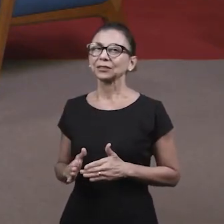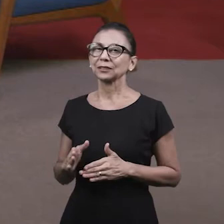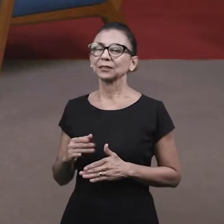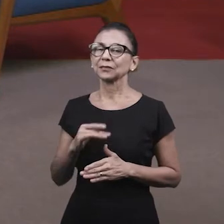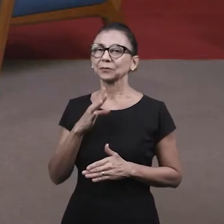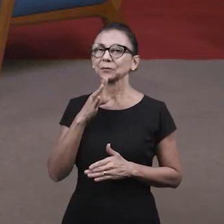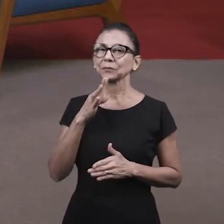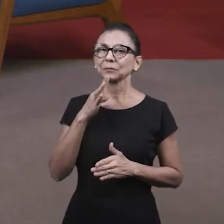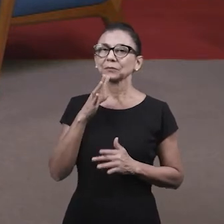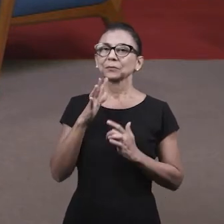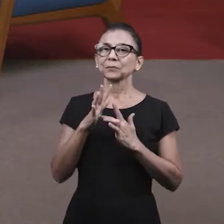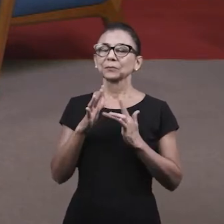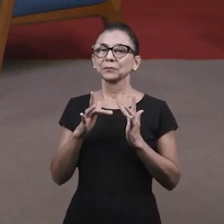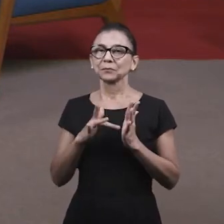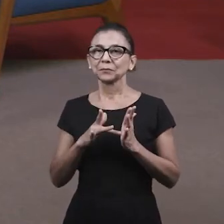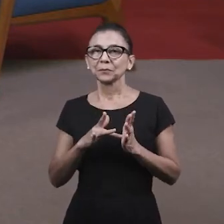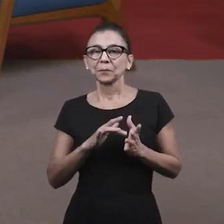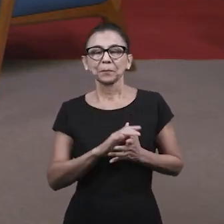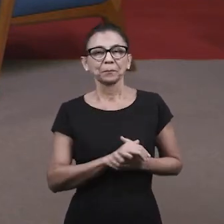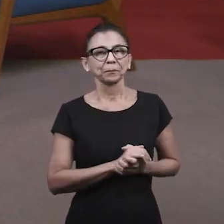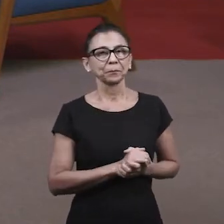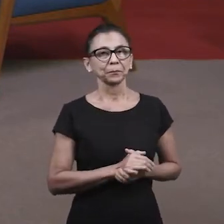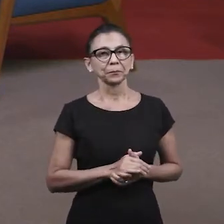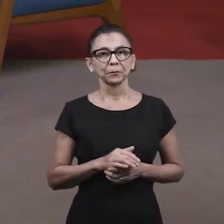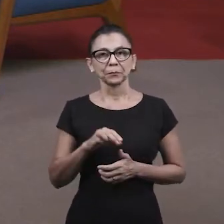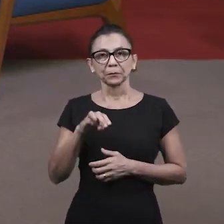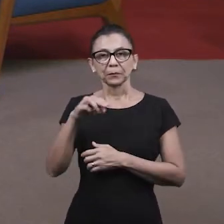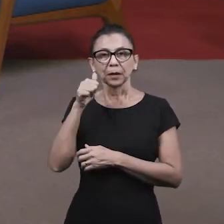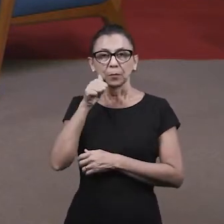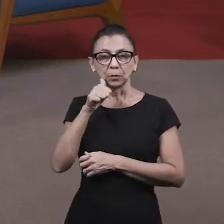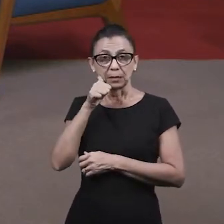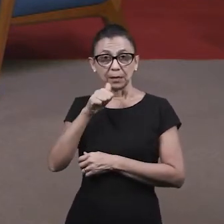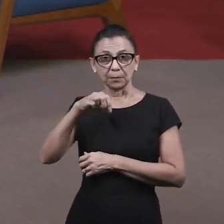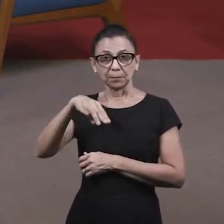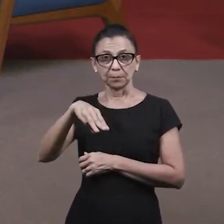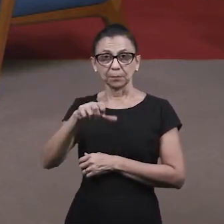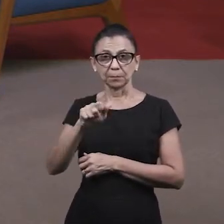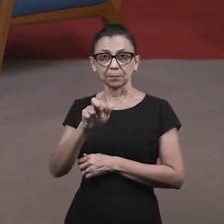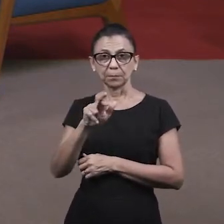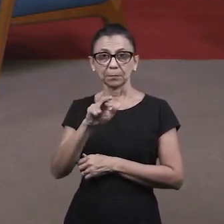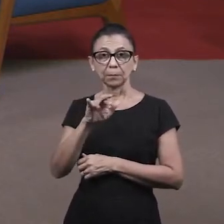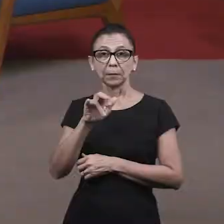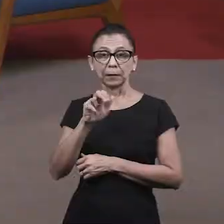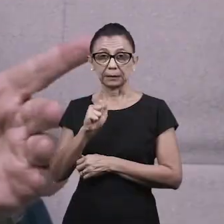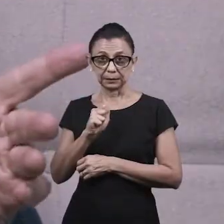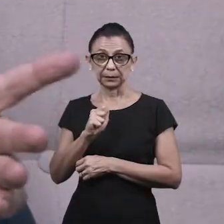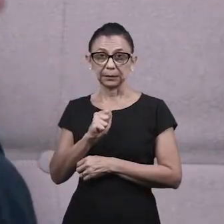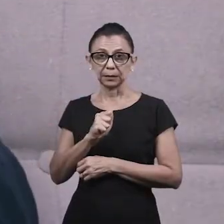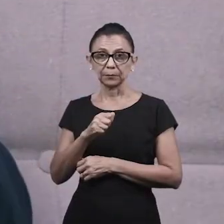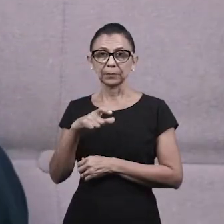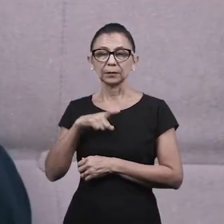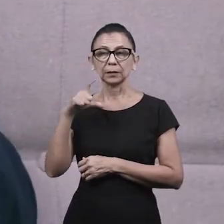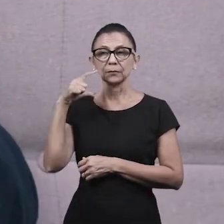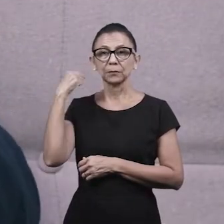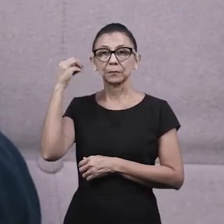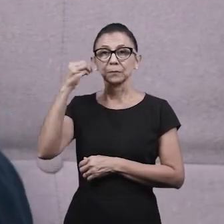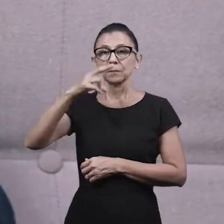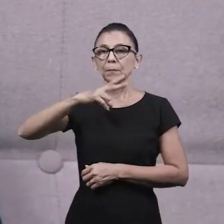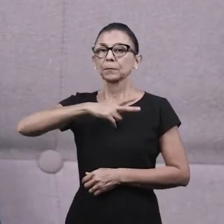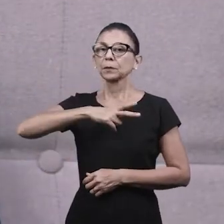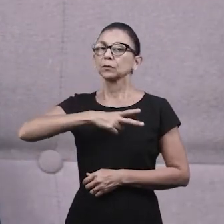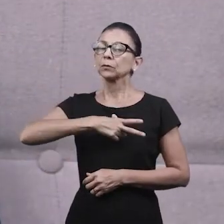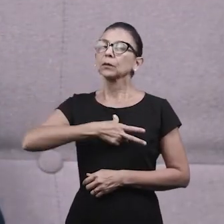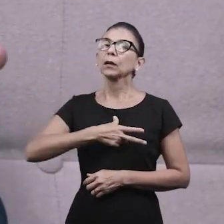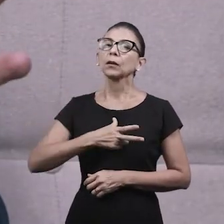de salut, expérience personnelle. L'homme doit avoir une expérience personnelle. Dans le rompement du pain ici,